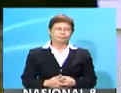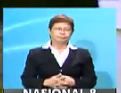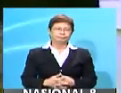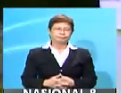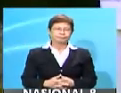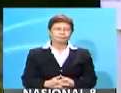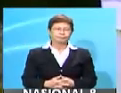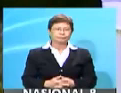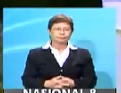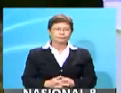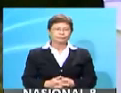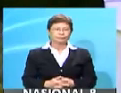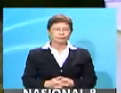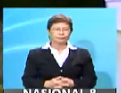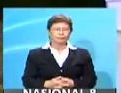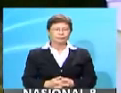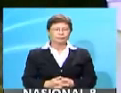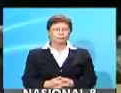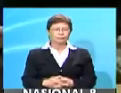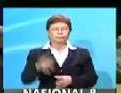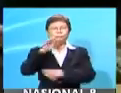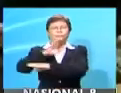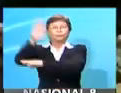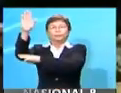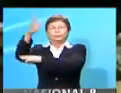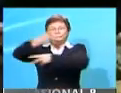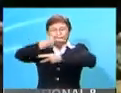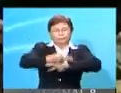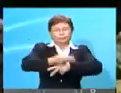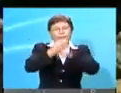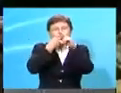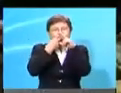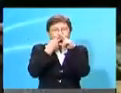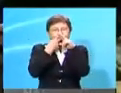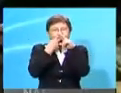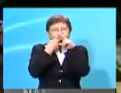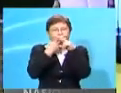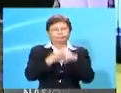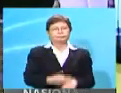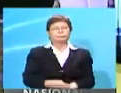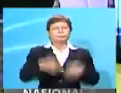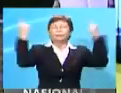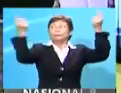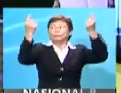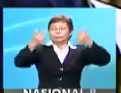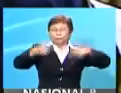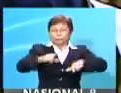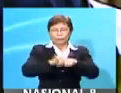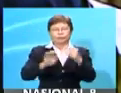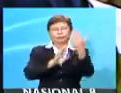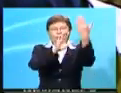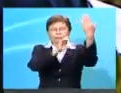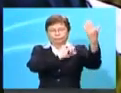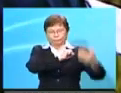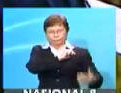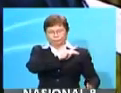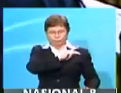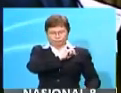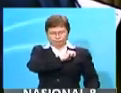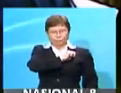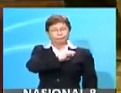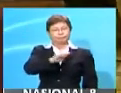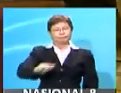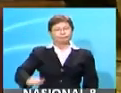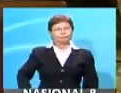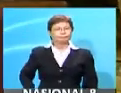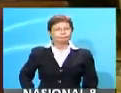sumpah sumpah simpan rahsia Upacara berlangsung di hadapan yang di-pertuan agong tuanku abdull